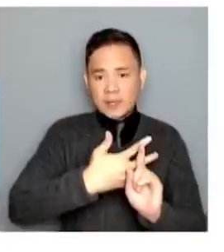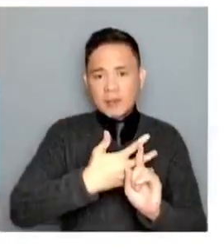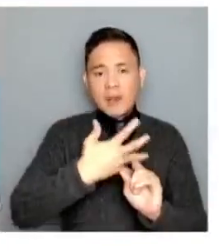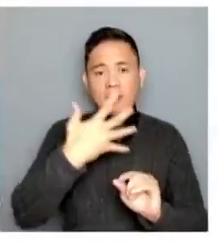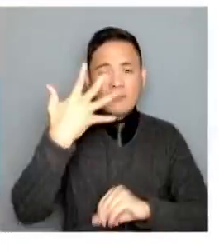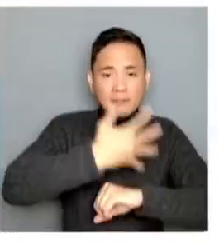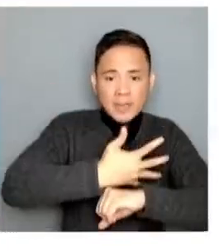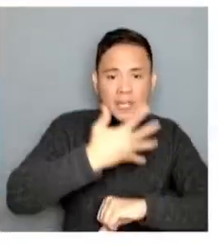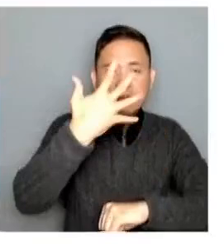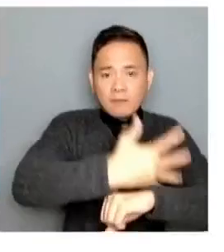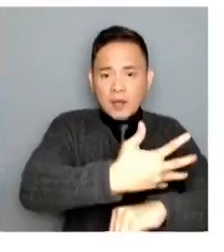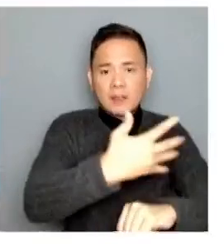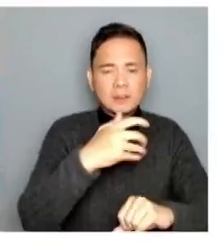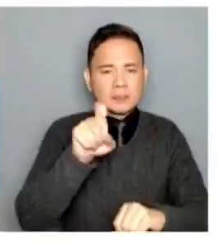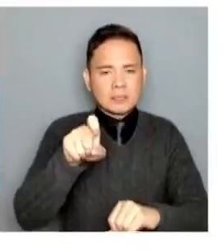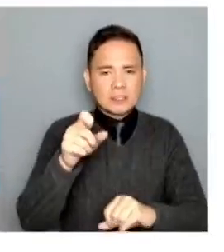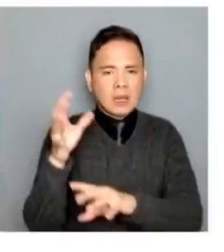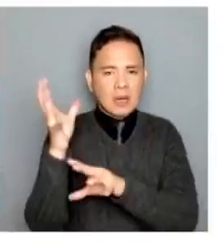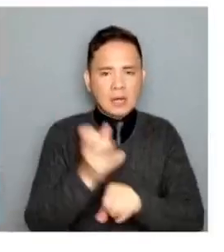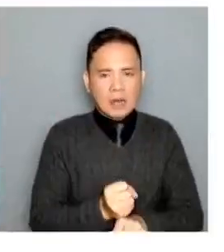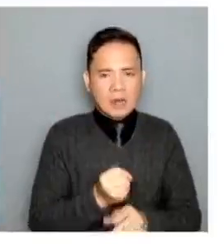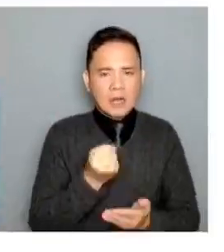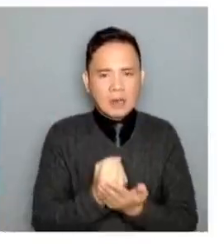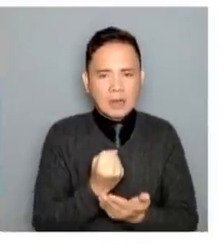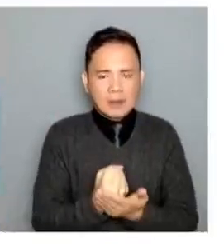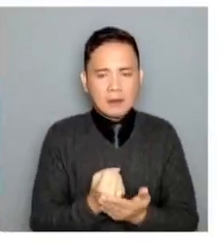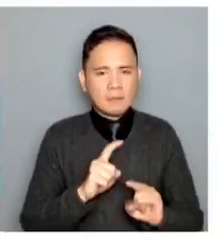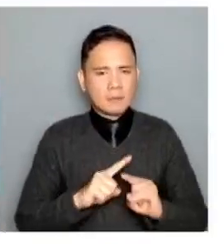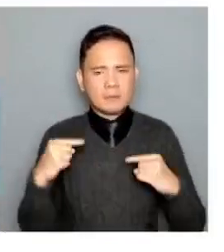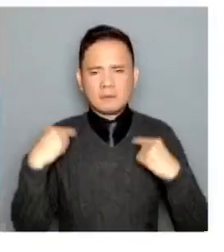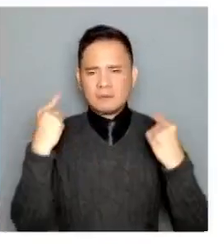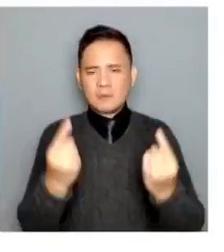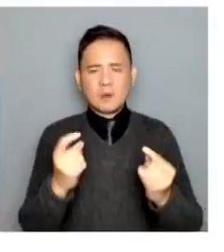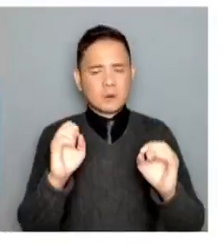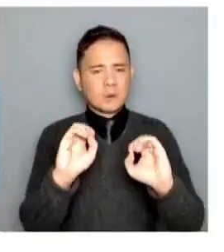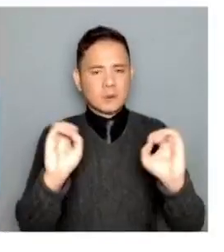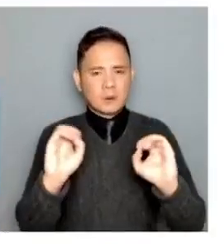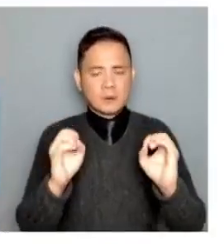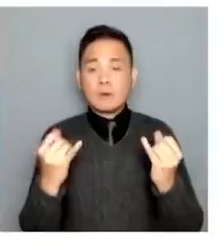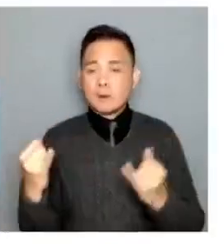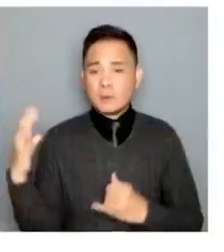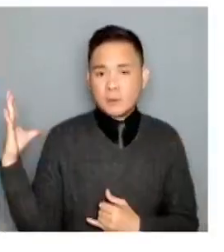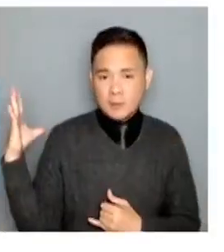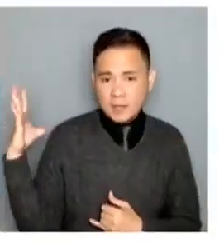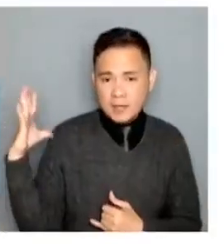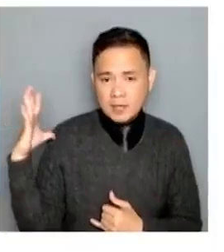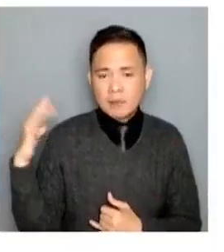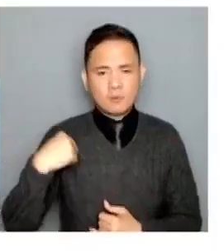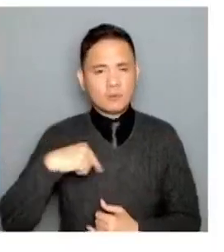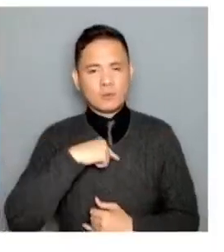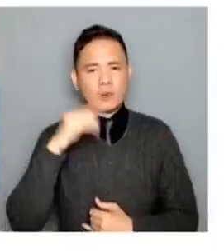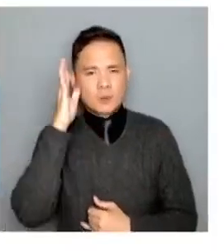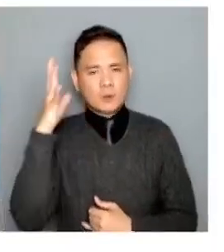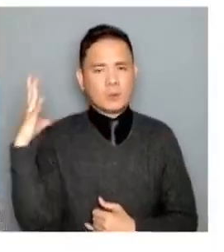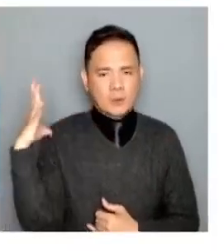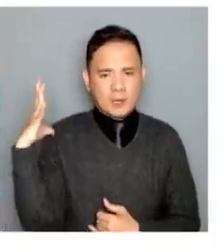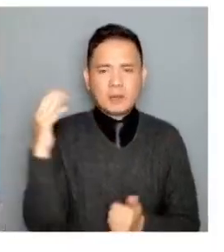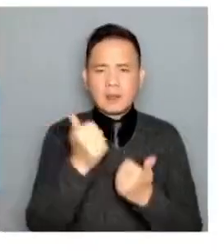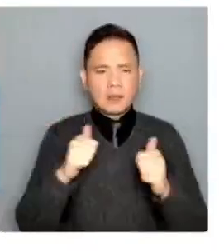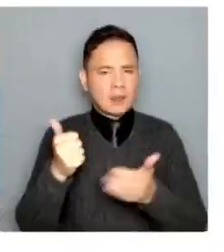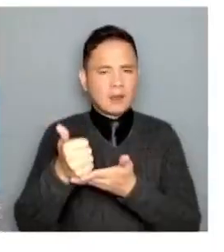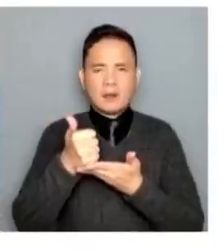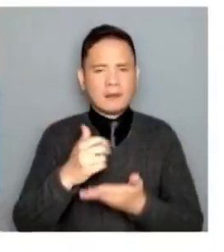na. Pero wala pa po ngayon. Hinihintay po namin, basta kami, maghihintay po kami. Kahit ano pong tulong yan,